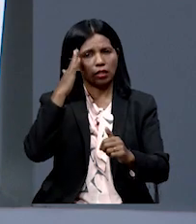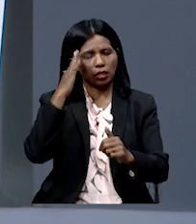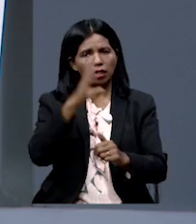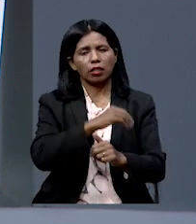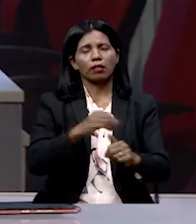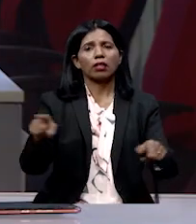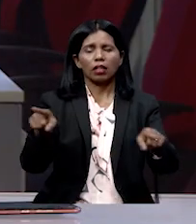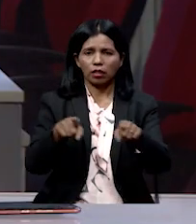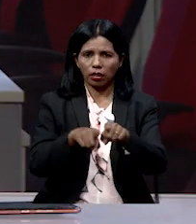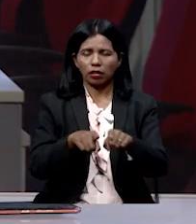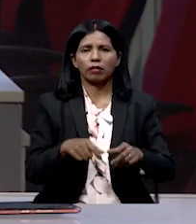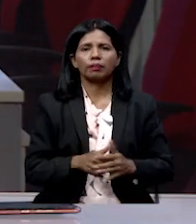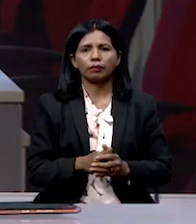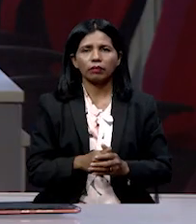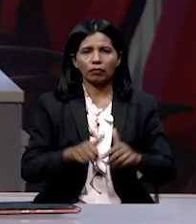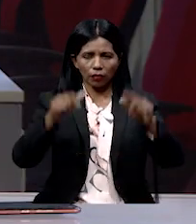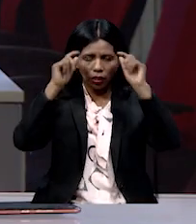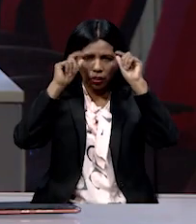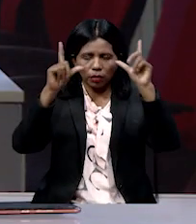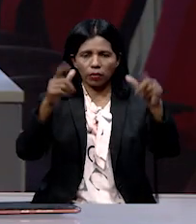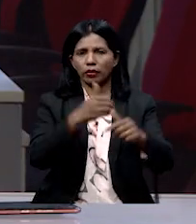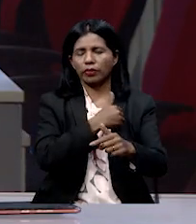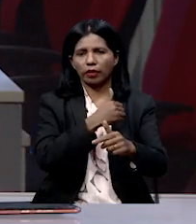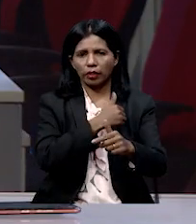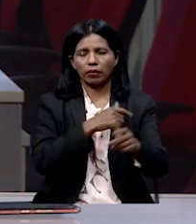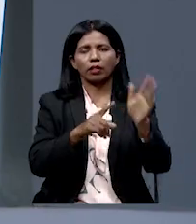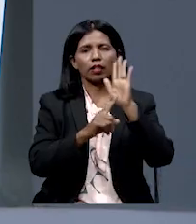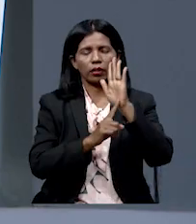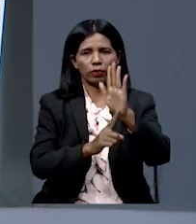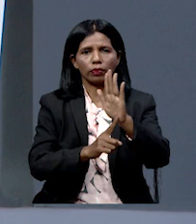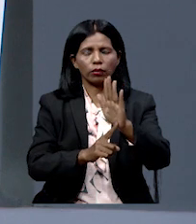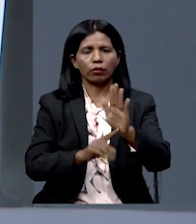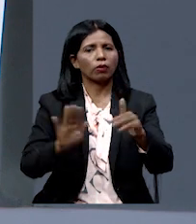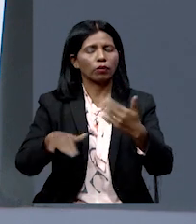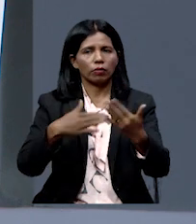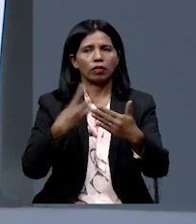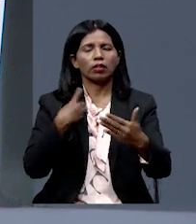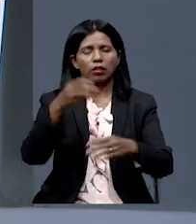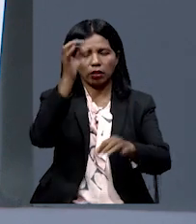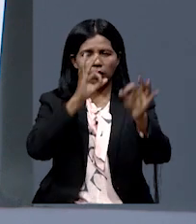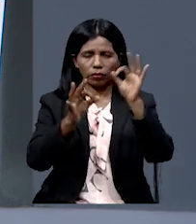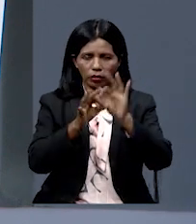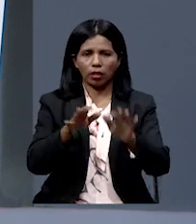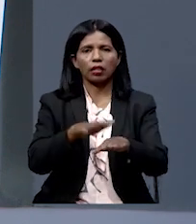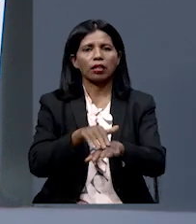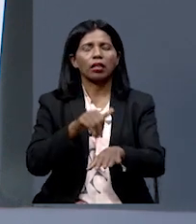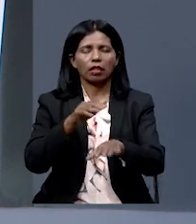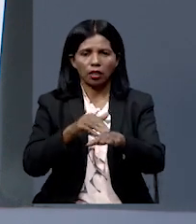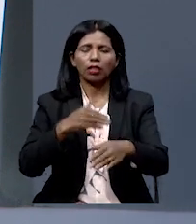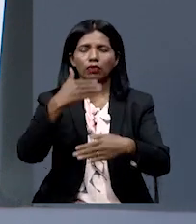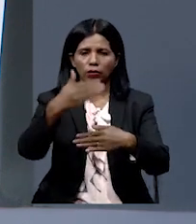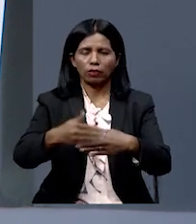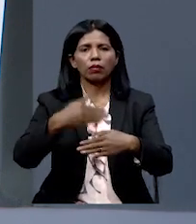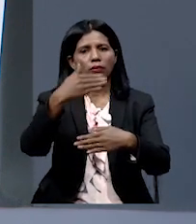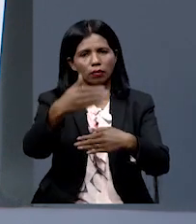sensitif los ke ia Timor sida uksai asunto ida ke komu mai be ita fiar kata nenek babebek ita